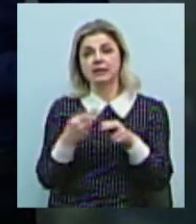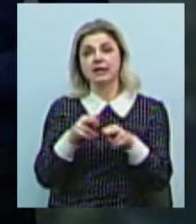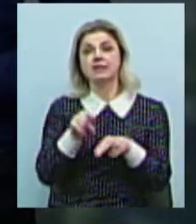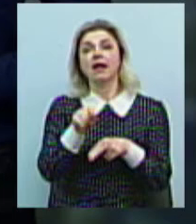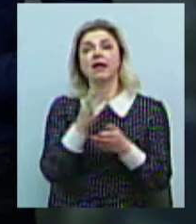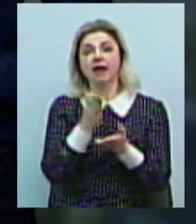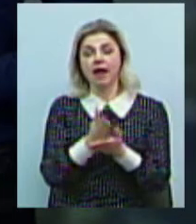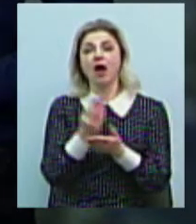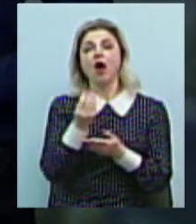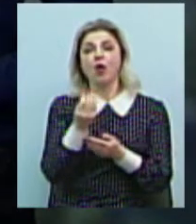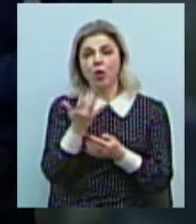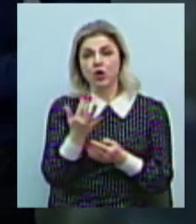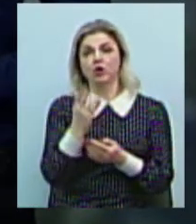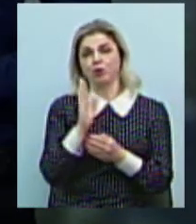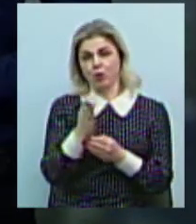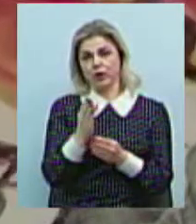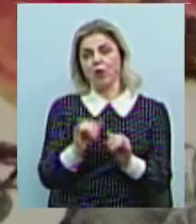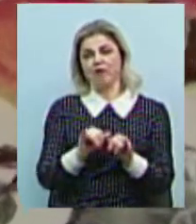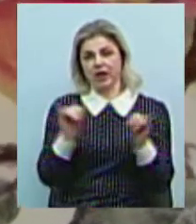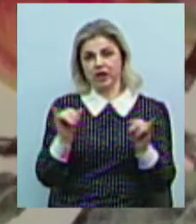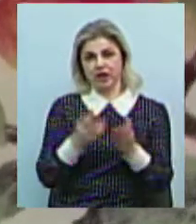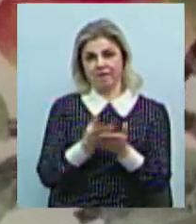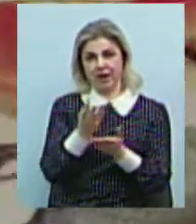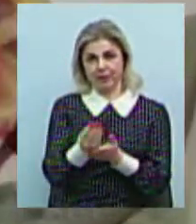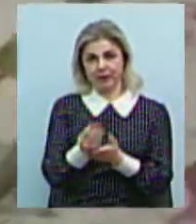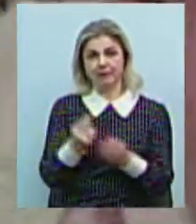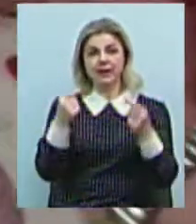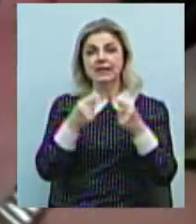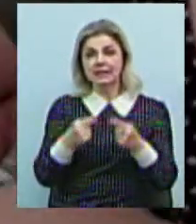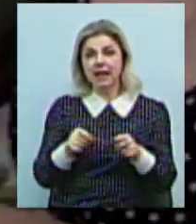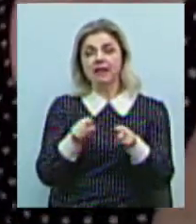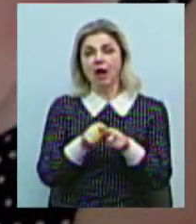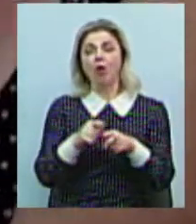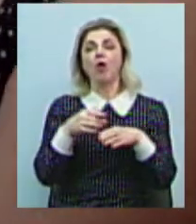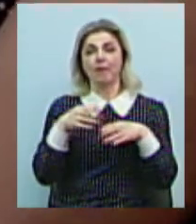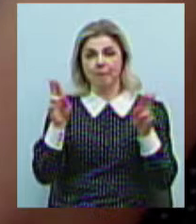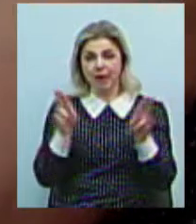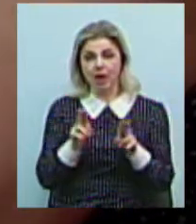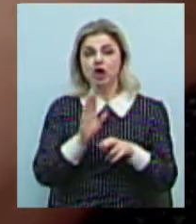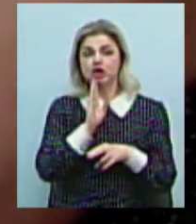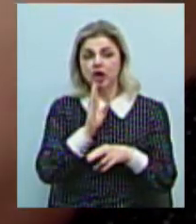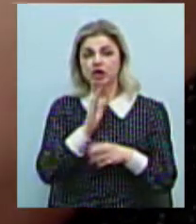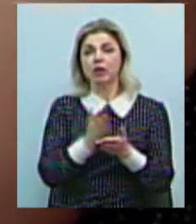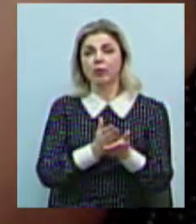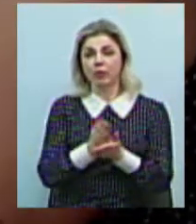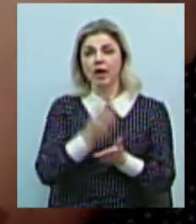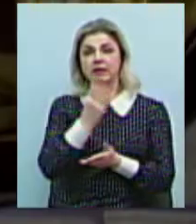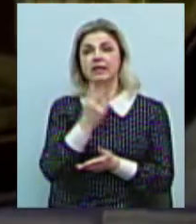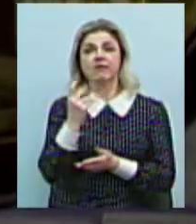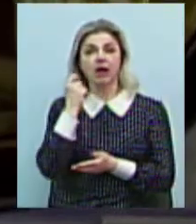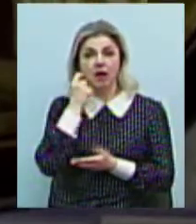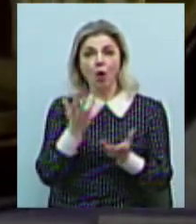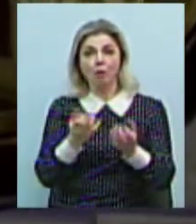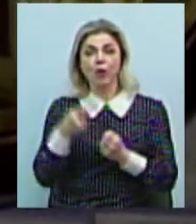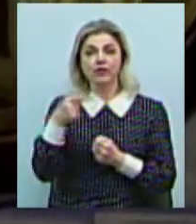є кількість гривень, на яку вам збільшать виплату. Згідно з цією формулою, пані Ніна, яка пропрацювала 32 роки і отримує зараз 1500,